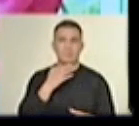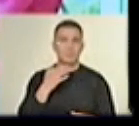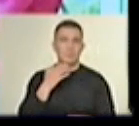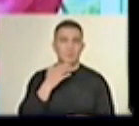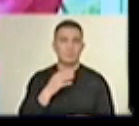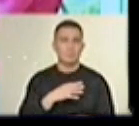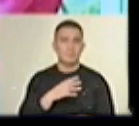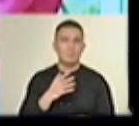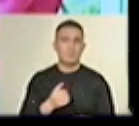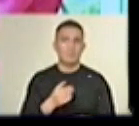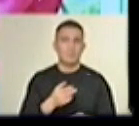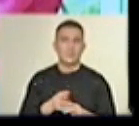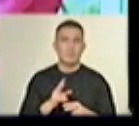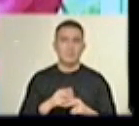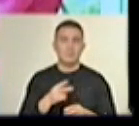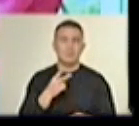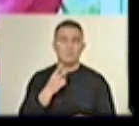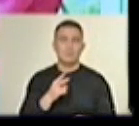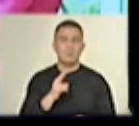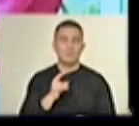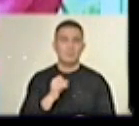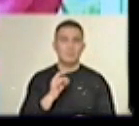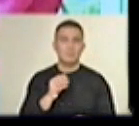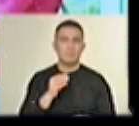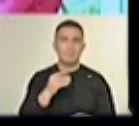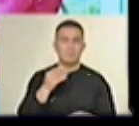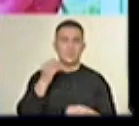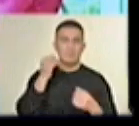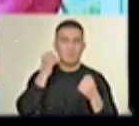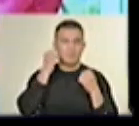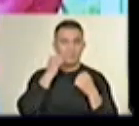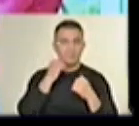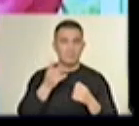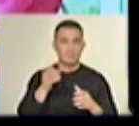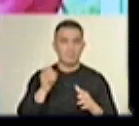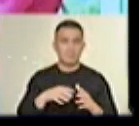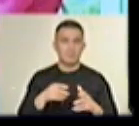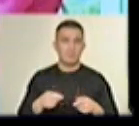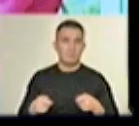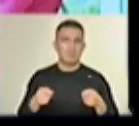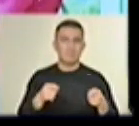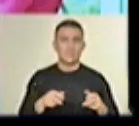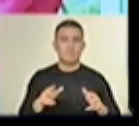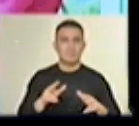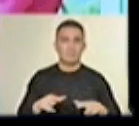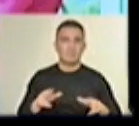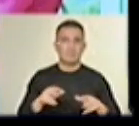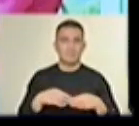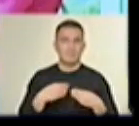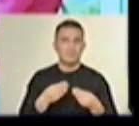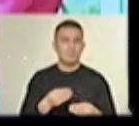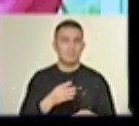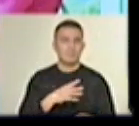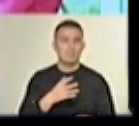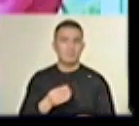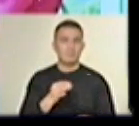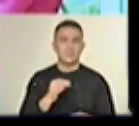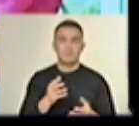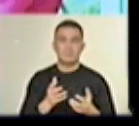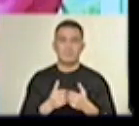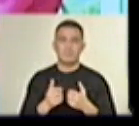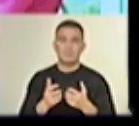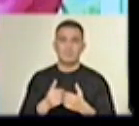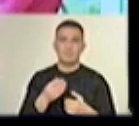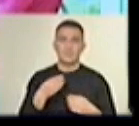Ребята скоро набрали 2 картуза, 2 кепки. Принесли ребята лягушек, стали давать и считать.